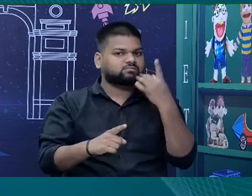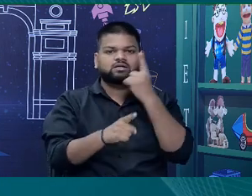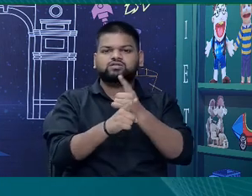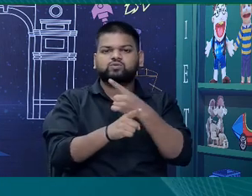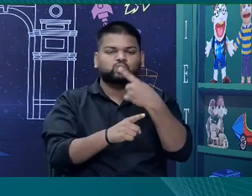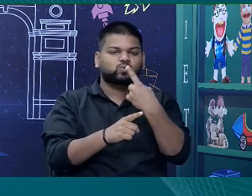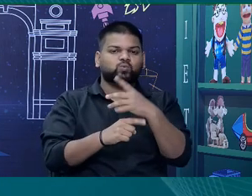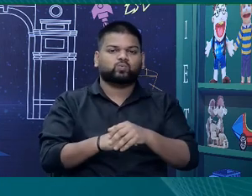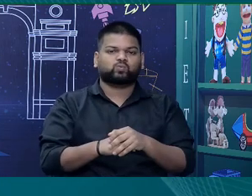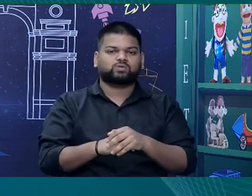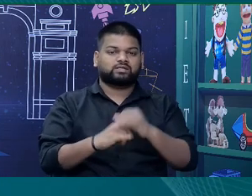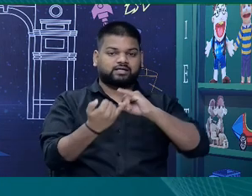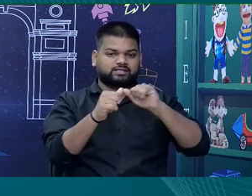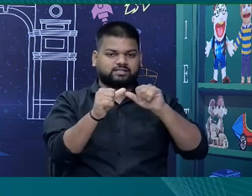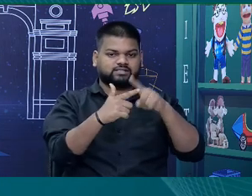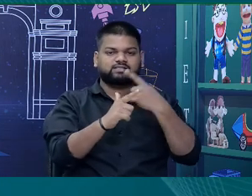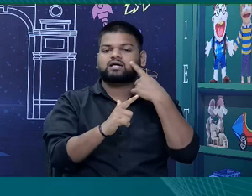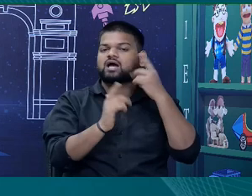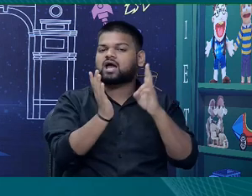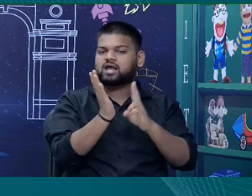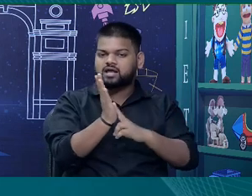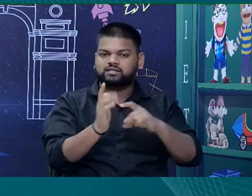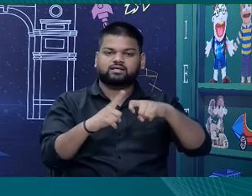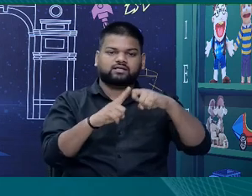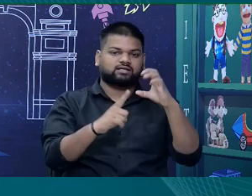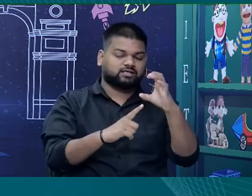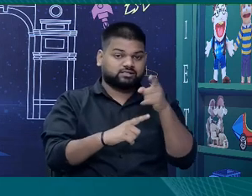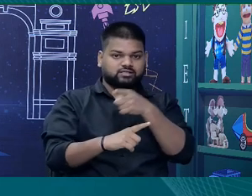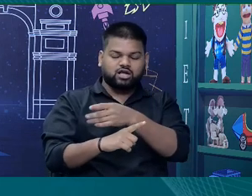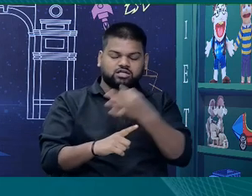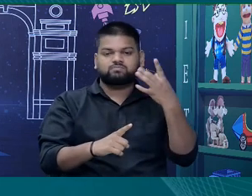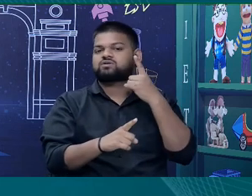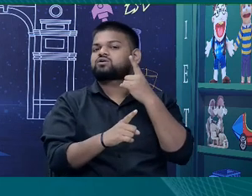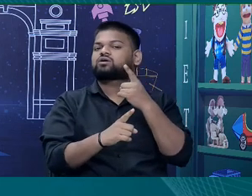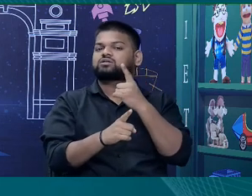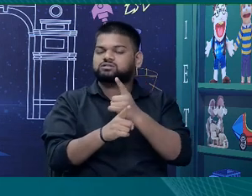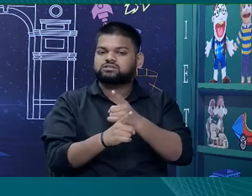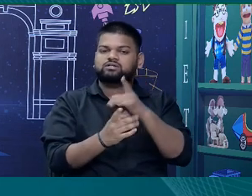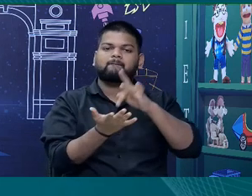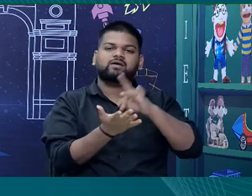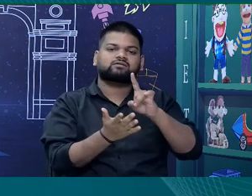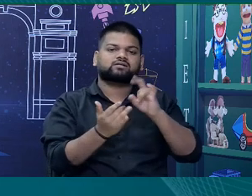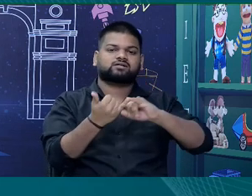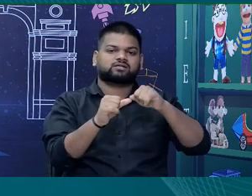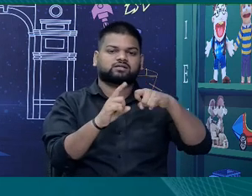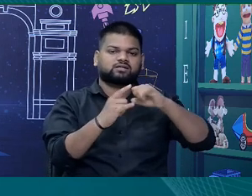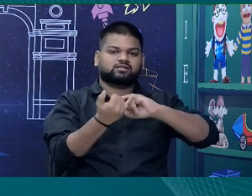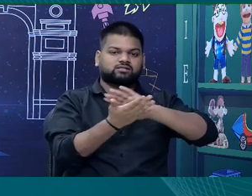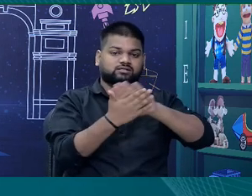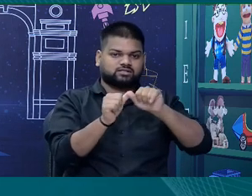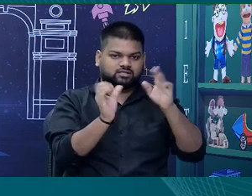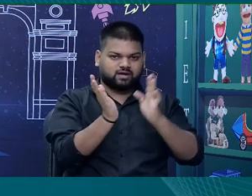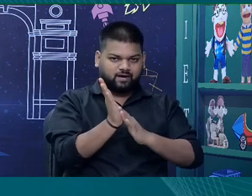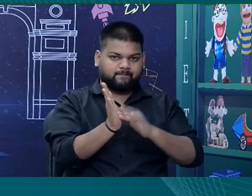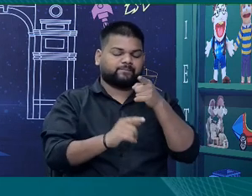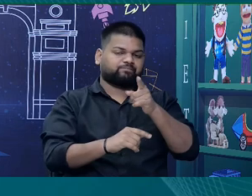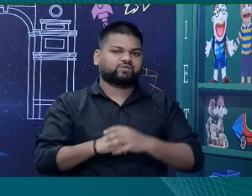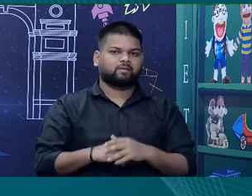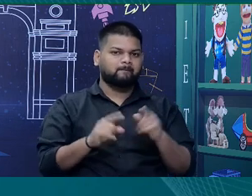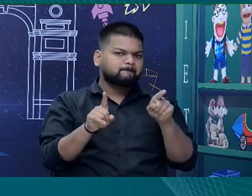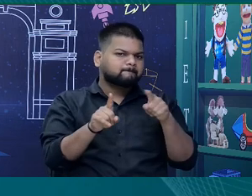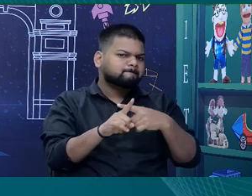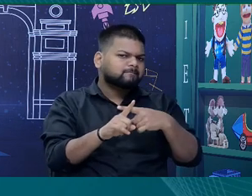और आ विशेष आवश्यकता वाले बच्चों और छात्रों को इस पाठ को समझने के लिए हमारे साथ जुड़े हैं इंटरप्रेटर